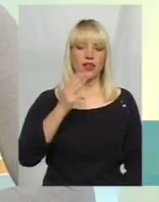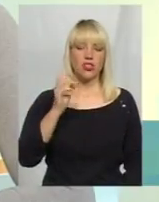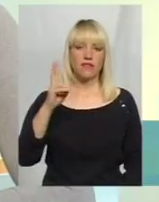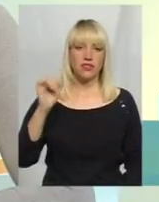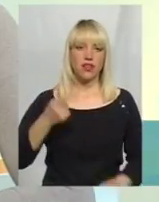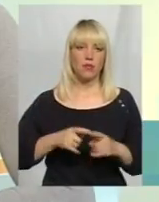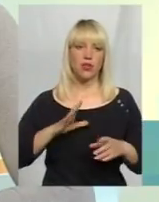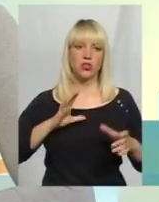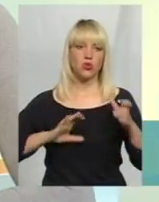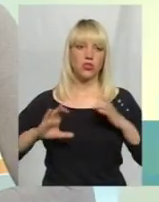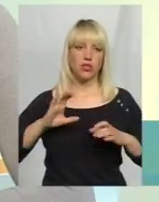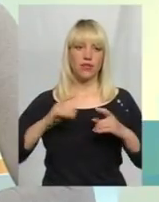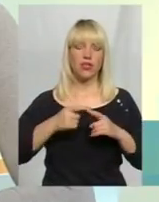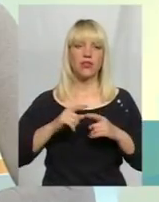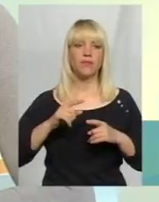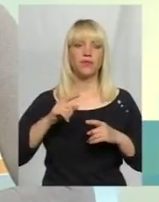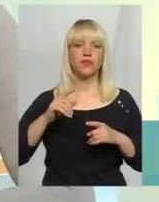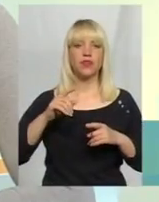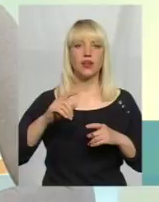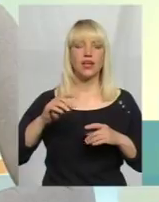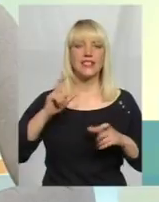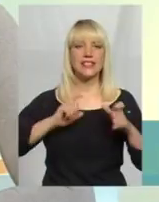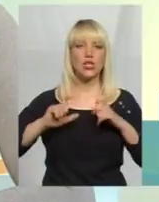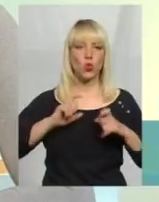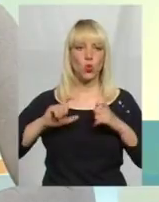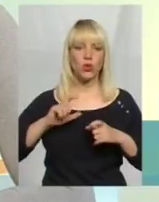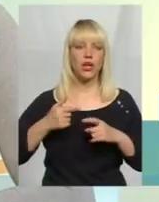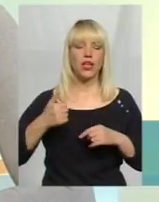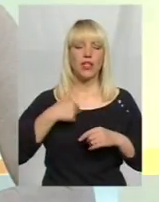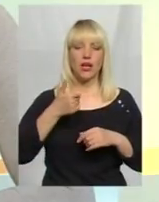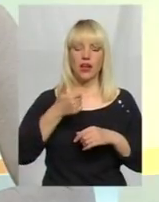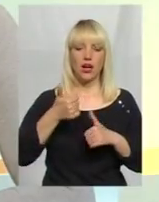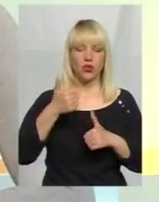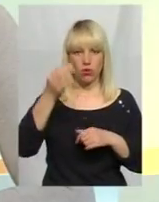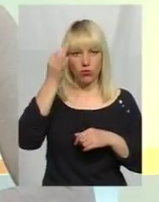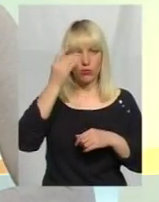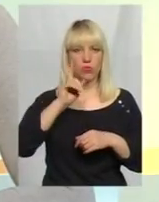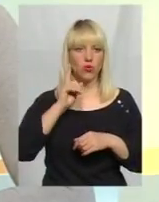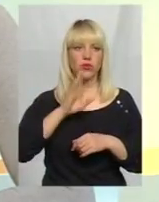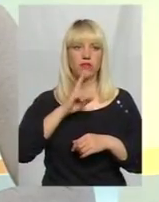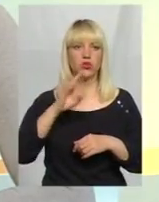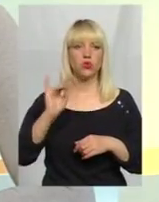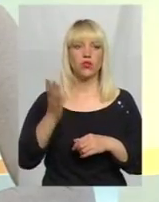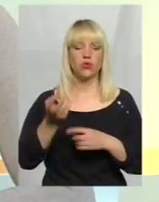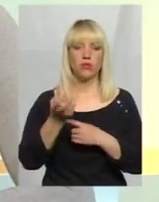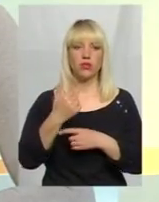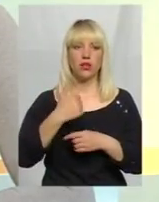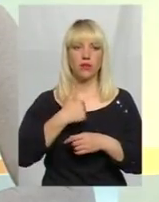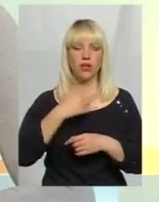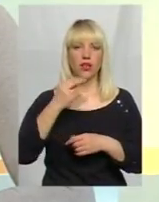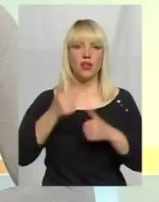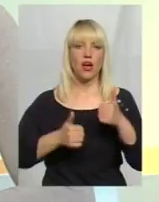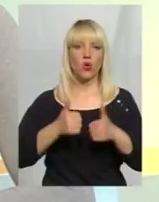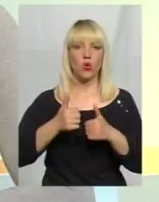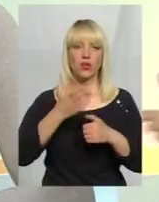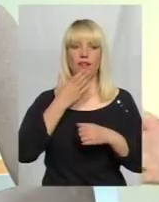Института конструирования и моделирования швейных изделий. Я хорошо помню молоденькую девочку, которая ко мне пришла на конкурсе красоты